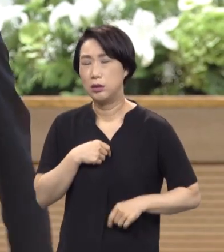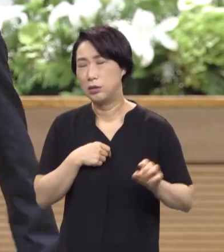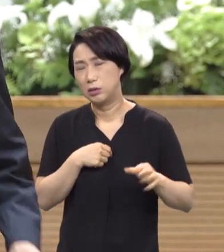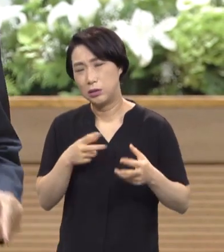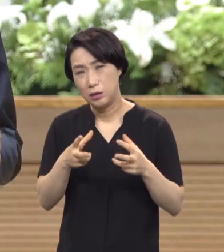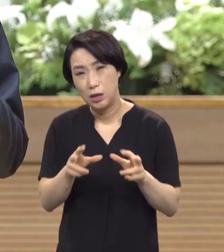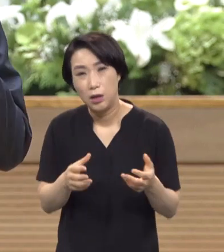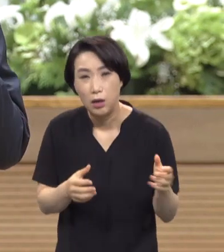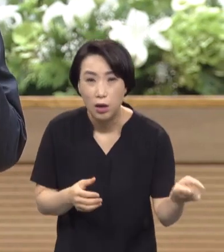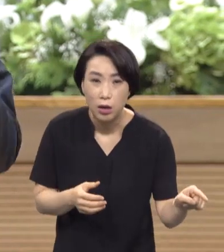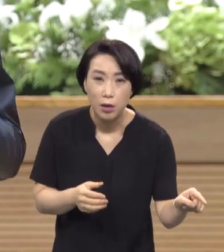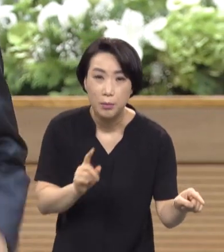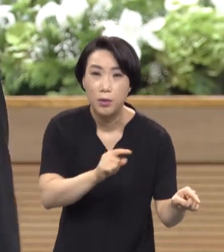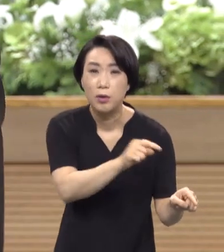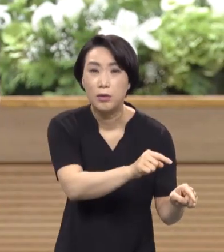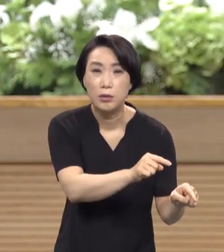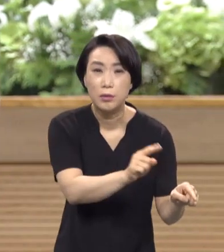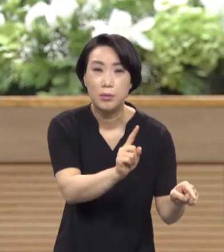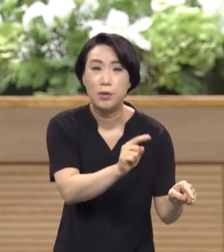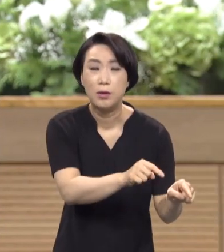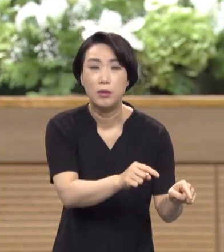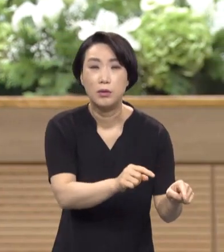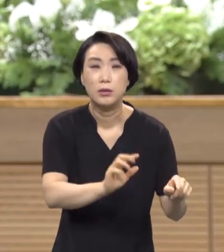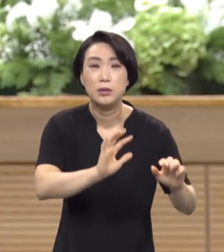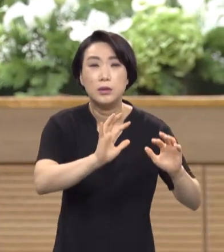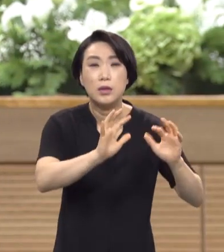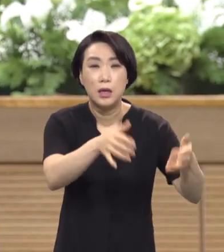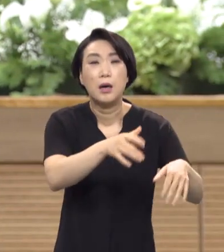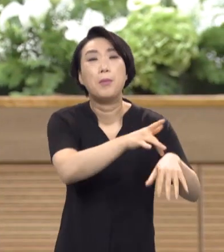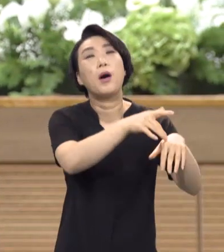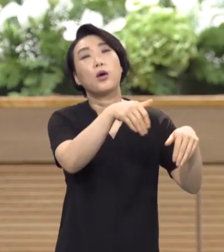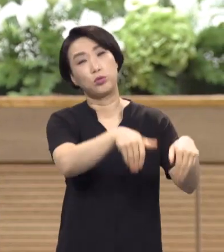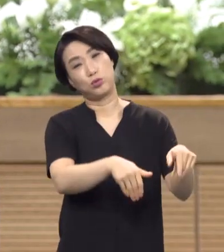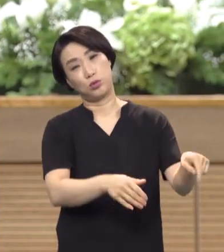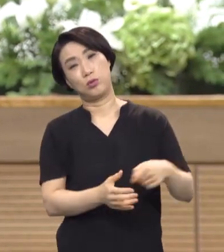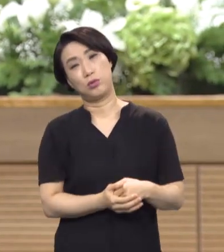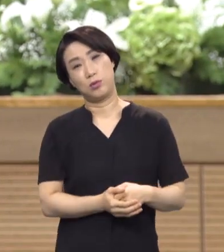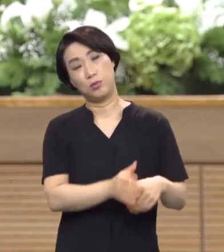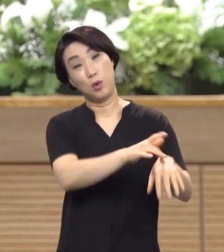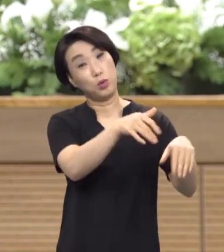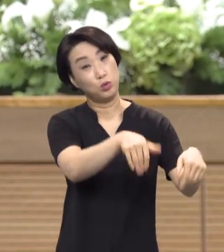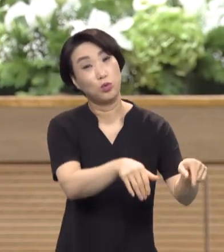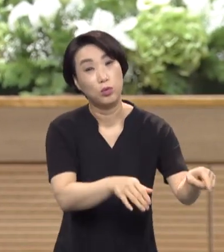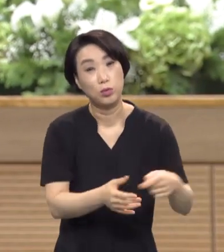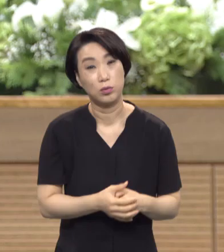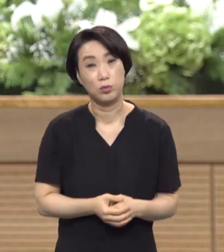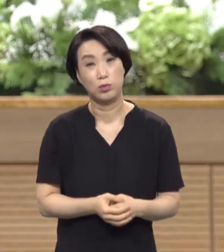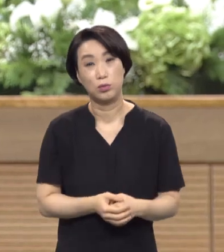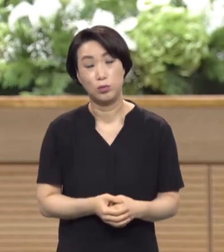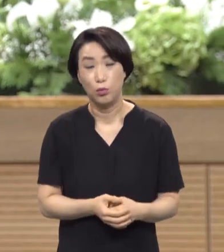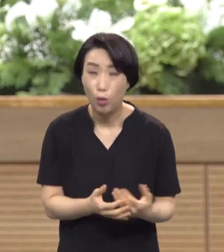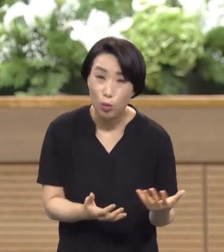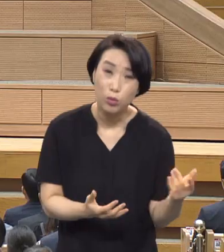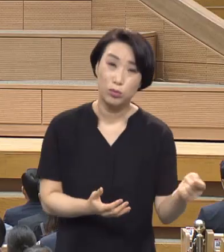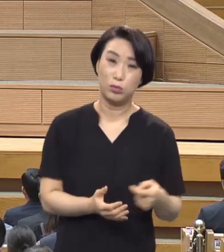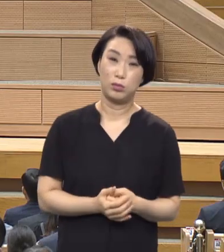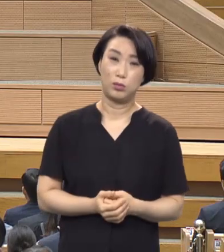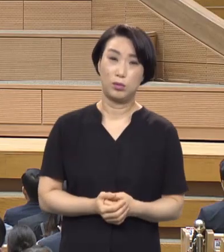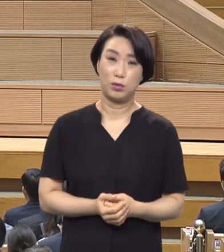받았다면 그건 반드시 세상 앞제비요, 마귀 앞제비라면 아닐 수가 없지.